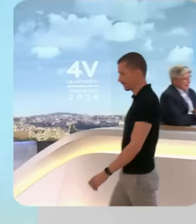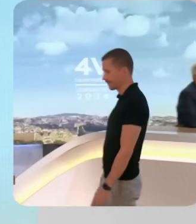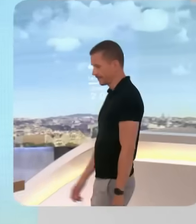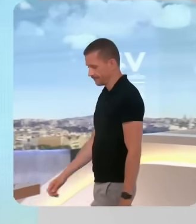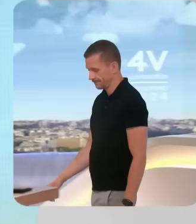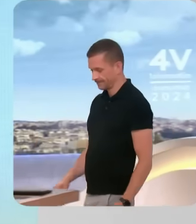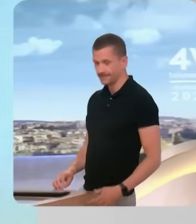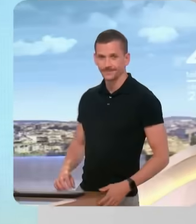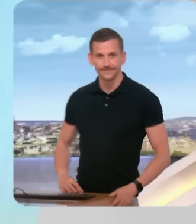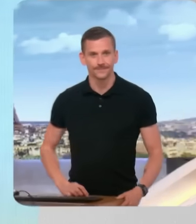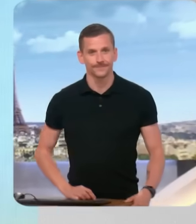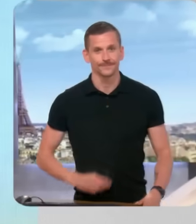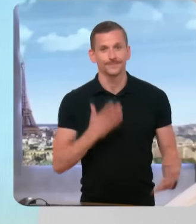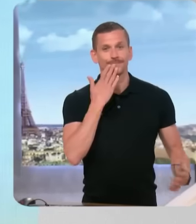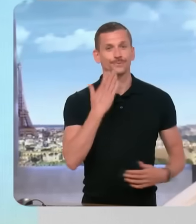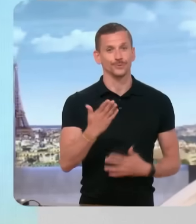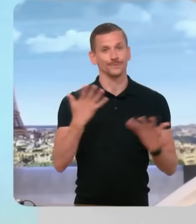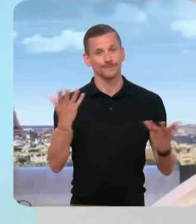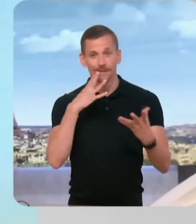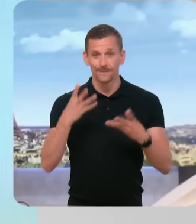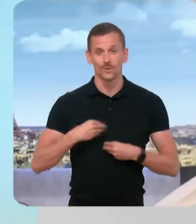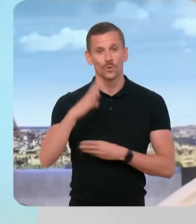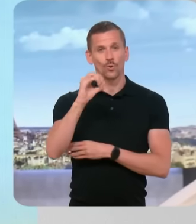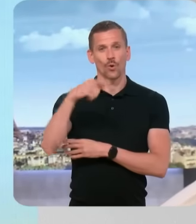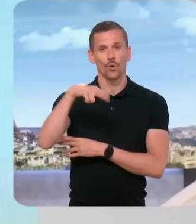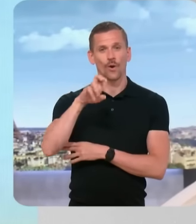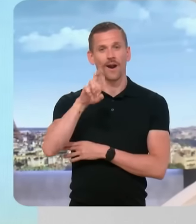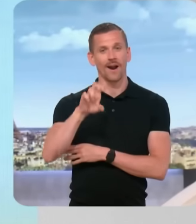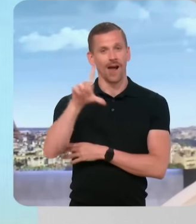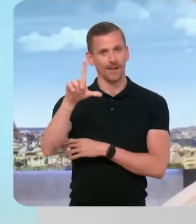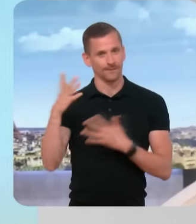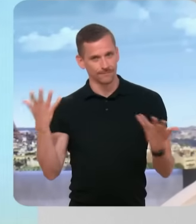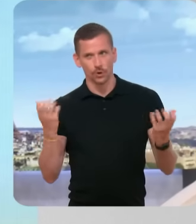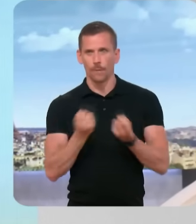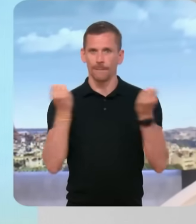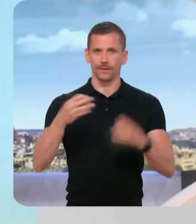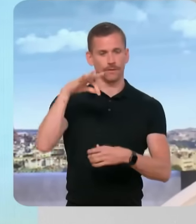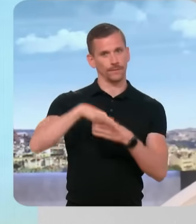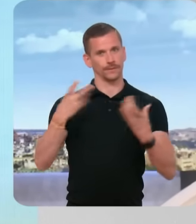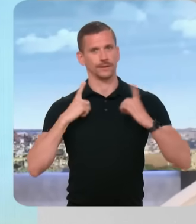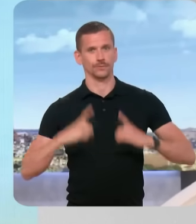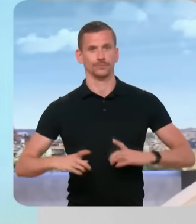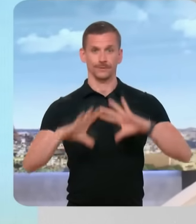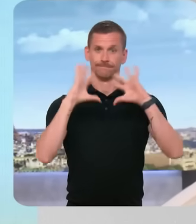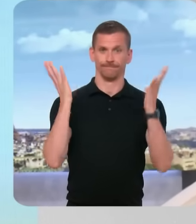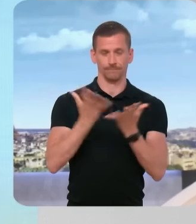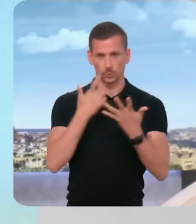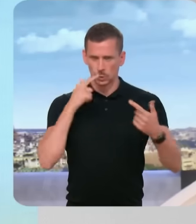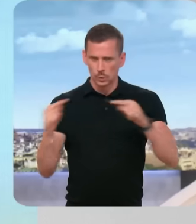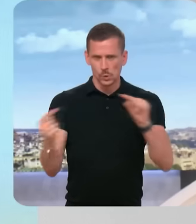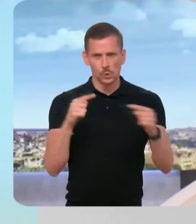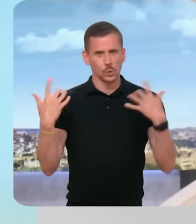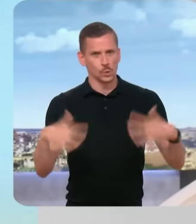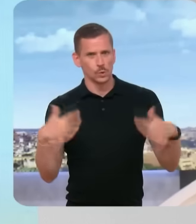Bonjour à tous. Bonjour. Éric Coquerel. Cette campagne des législatives s'achève dans un climat extrêmement tendu. Depuis Bruxelles, cette